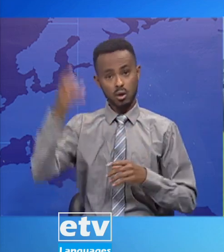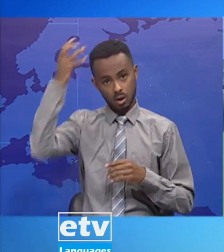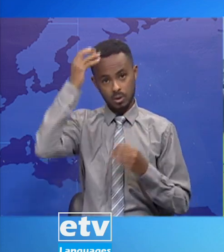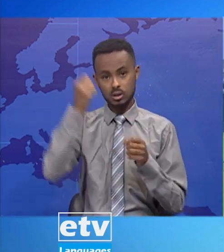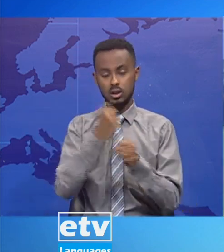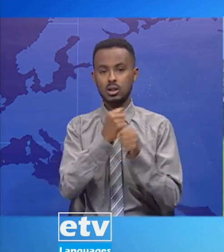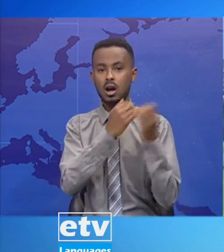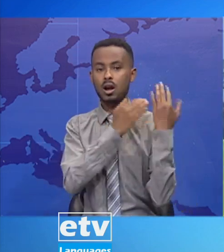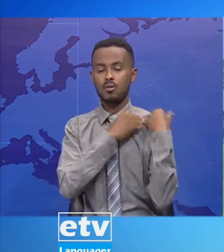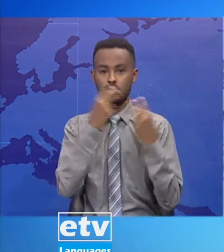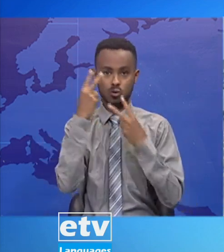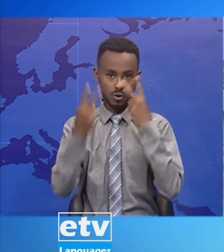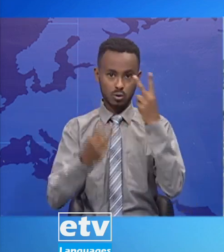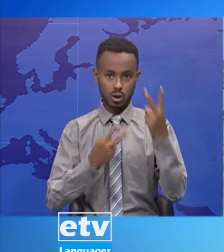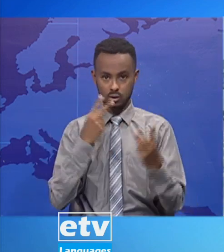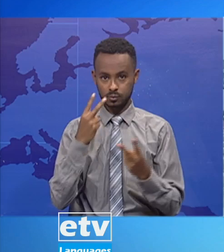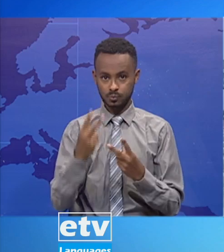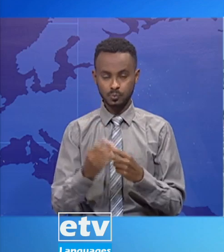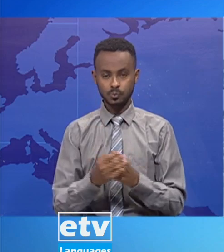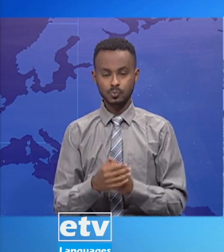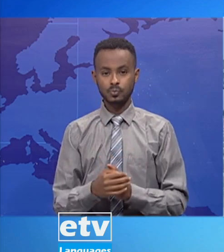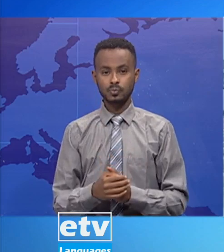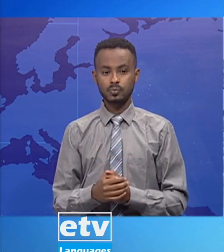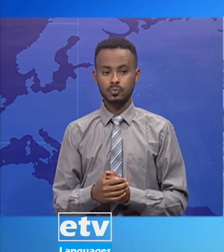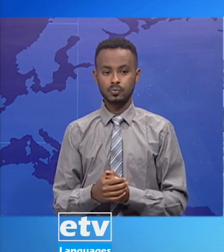የስራ ኃላፊዎች ጎብኝተውታል።